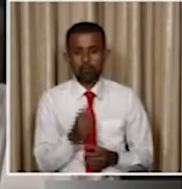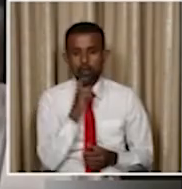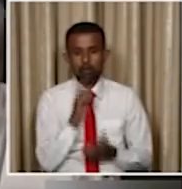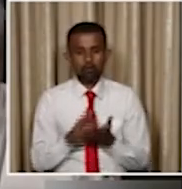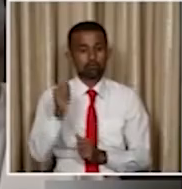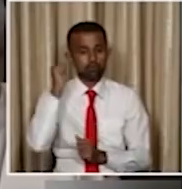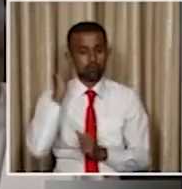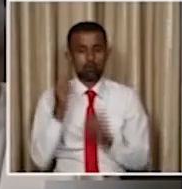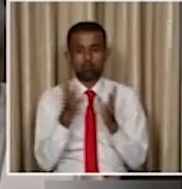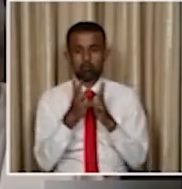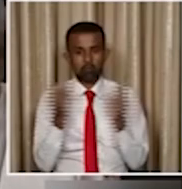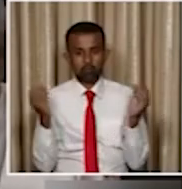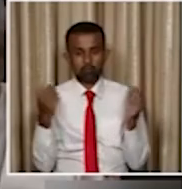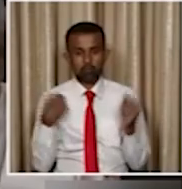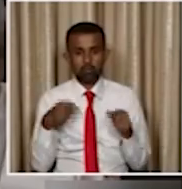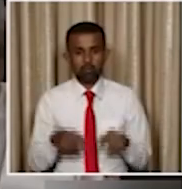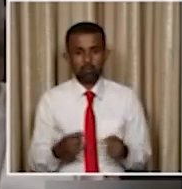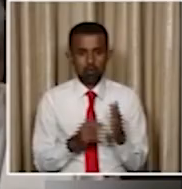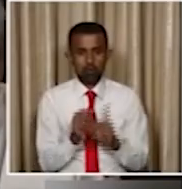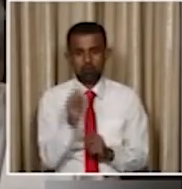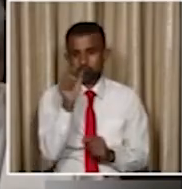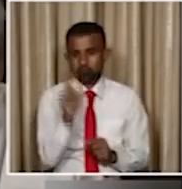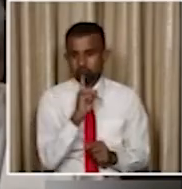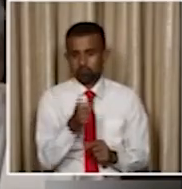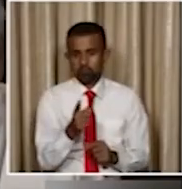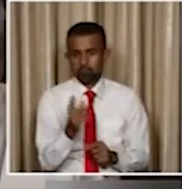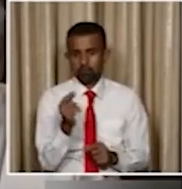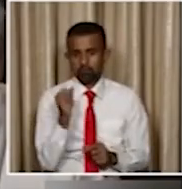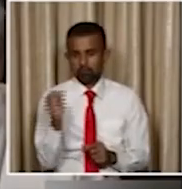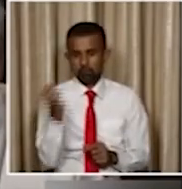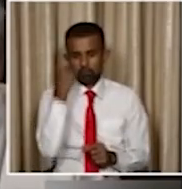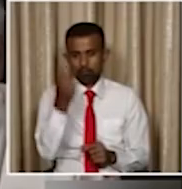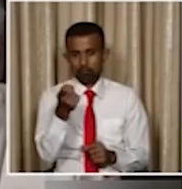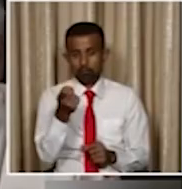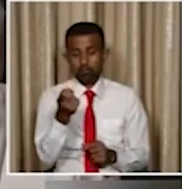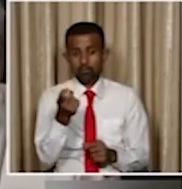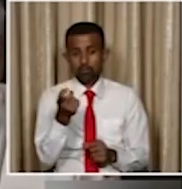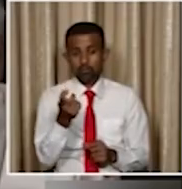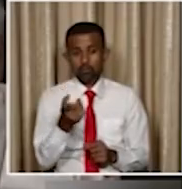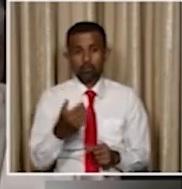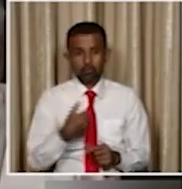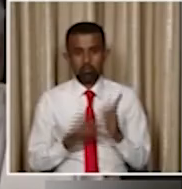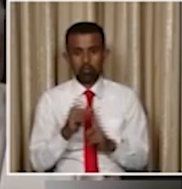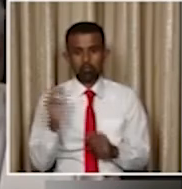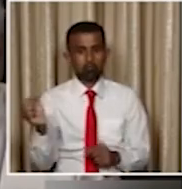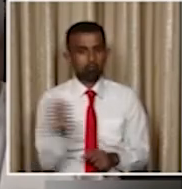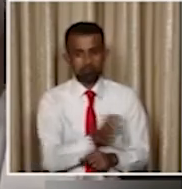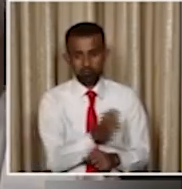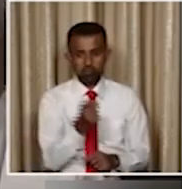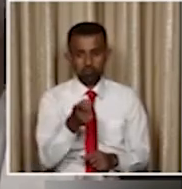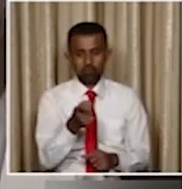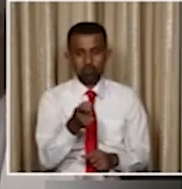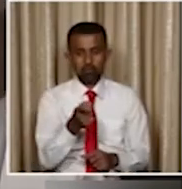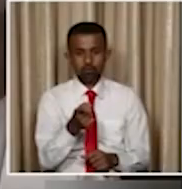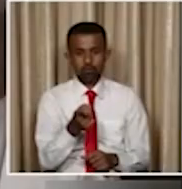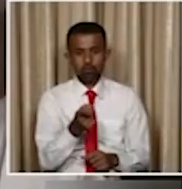තීන්දුවක් අපි වැඩ කරනවා. මෙතෙන්ට උවමනා නැහැ අන්තවාදයේ. අන්තවාදයේ ගොඩෙන් ඔබතුමාව උස්සලා මම UMP දැම්මේ. කරුණාකර අනික්